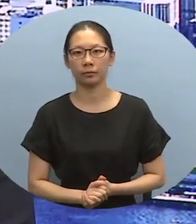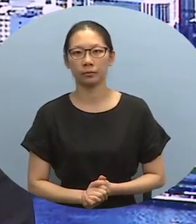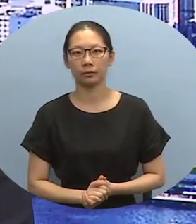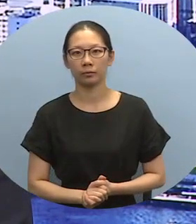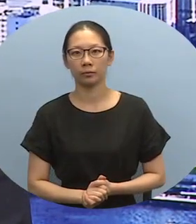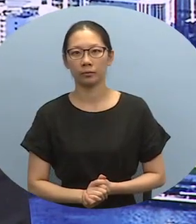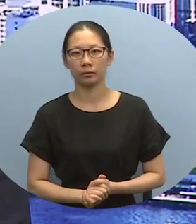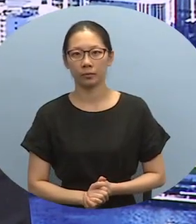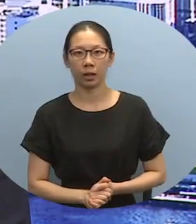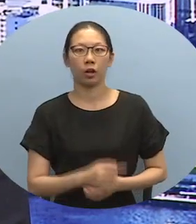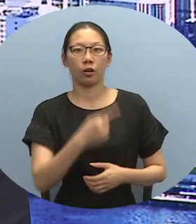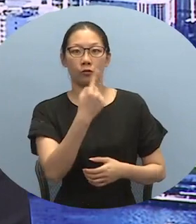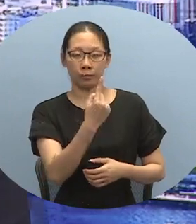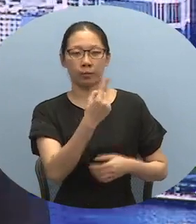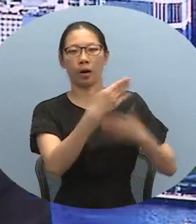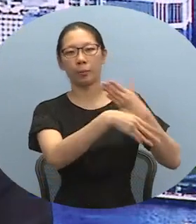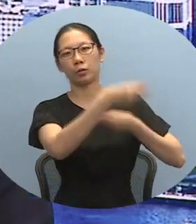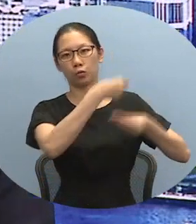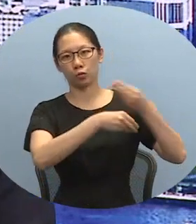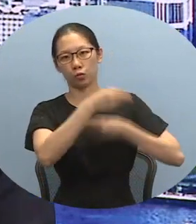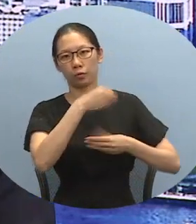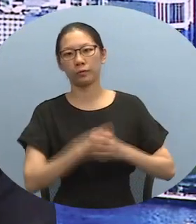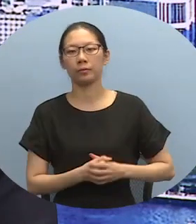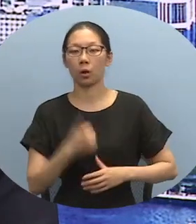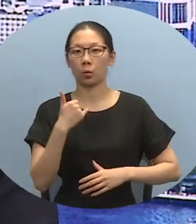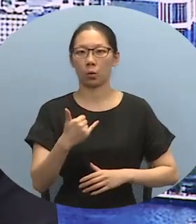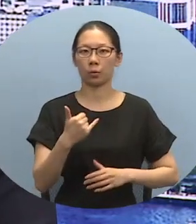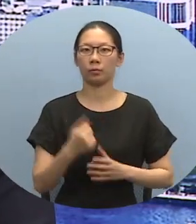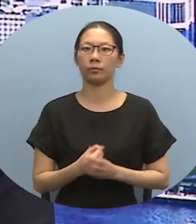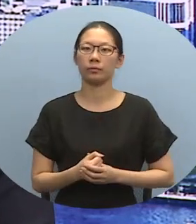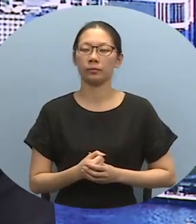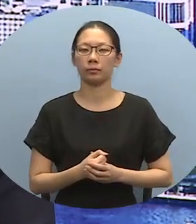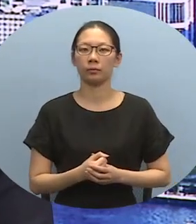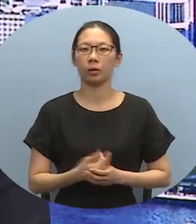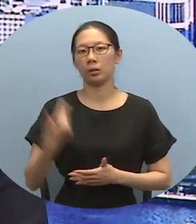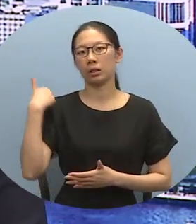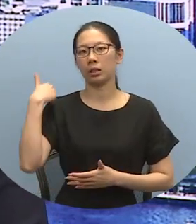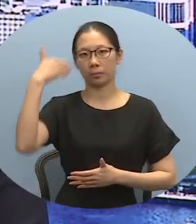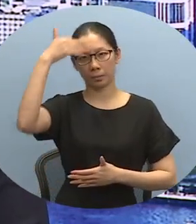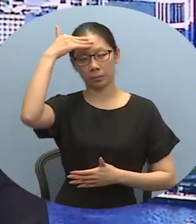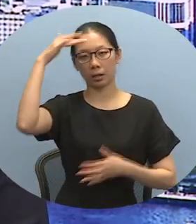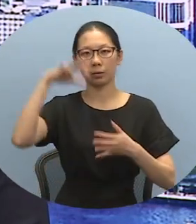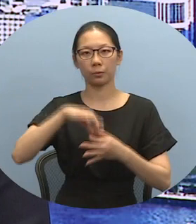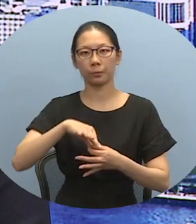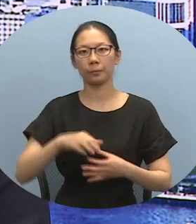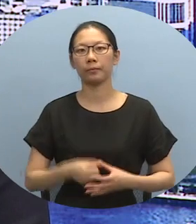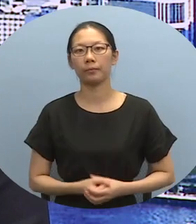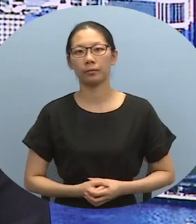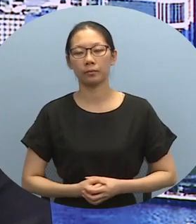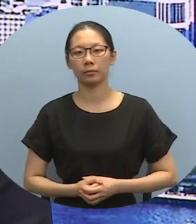咧，就有1宗係輸入性個案，其他咧就有6位咧係同其他個案有相關嘅個案